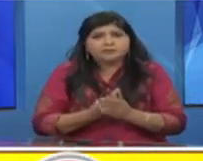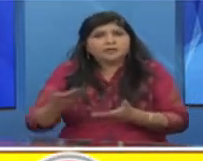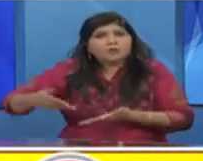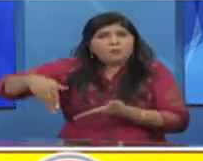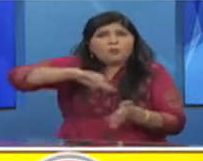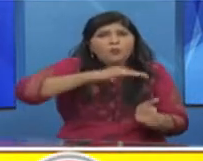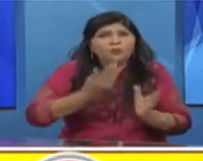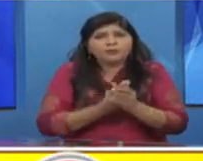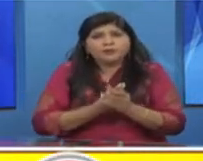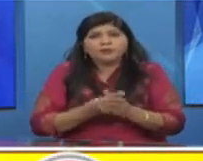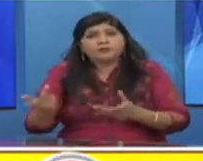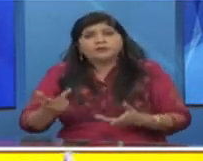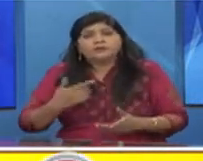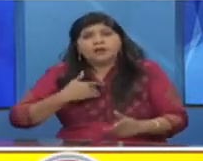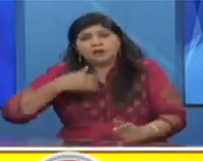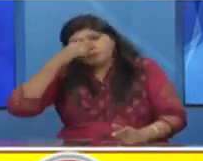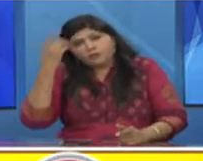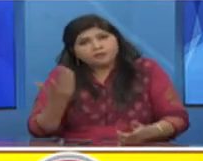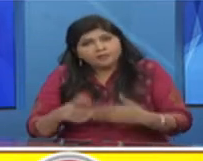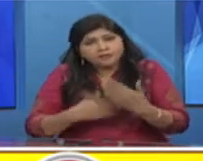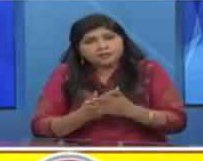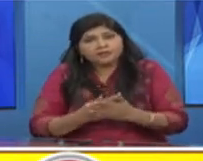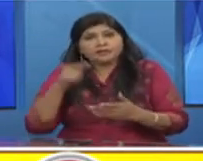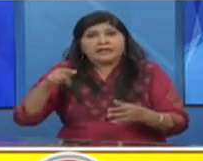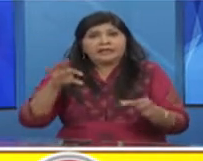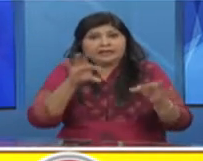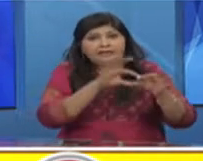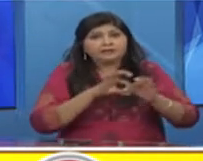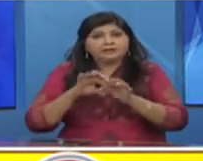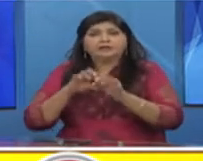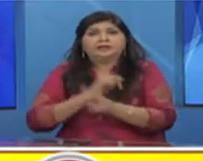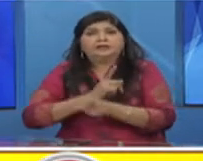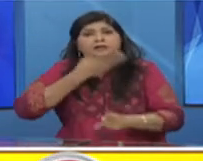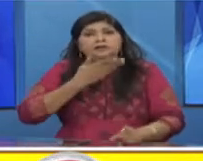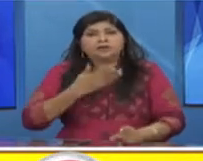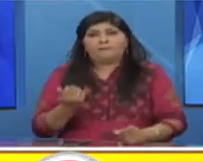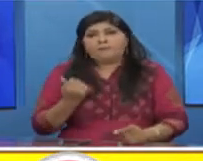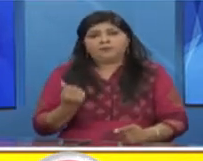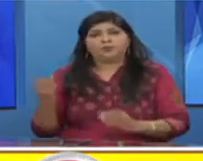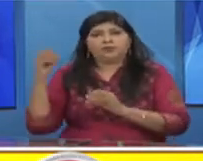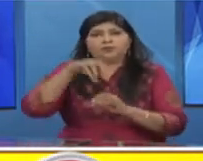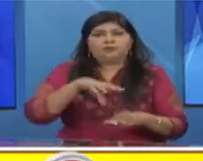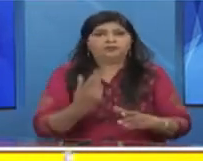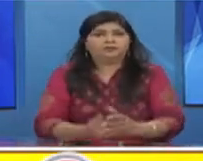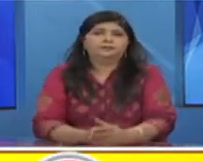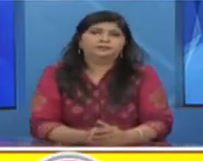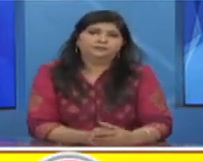मोड़ पर, हर पड़ाव पर एकता के इस मंत्र को मजबूती देते रहना